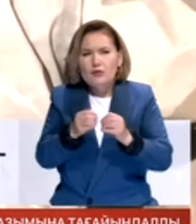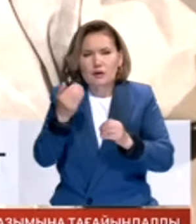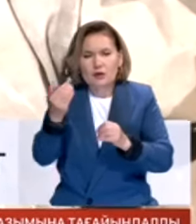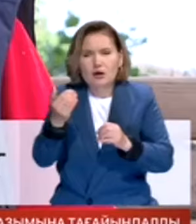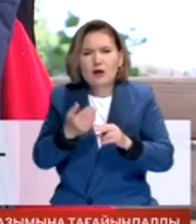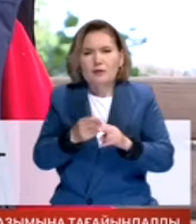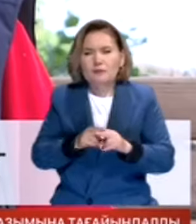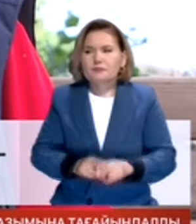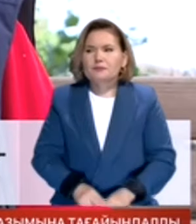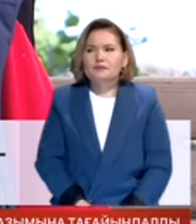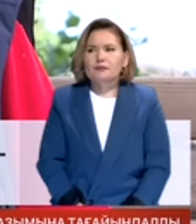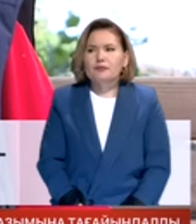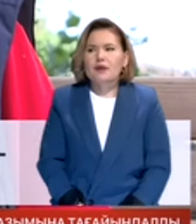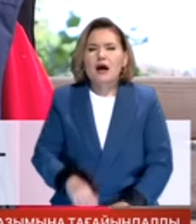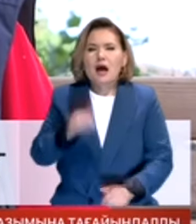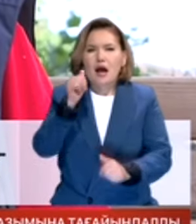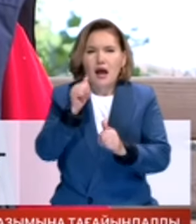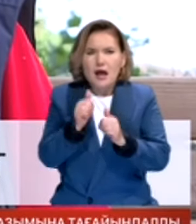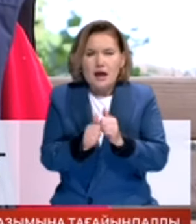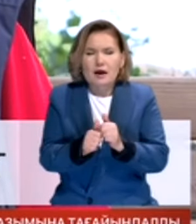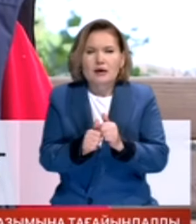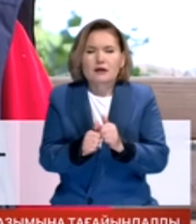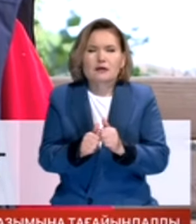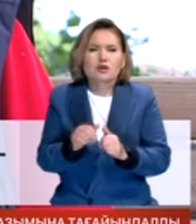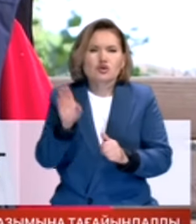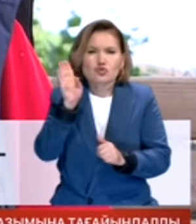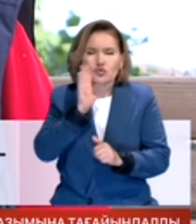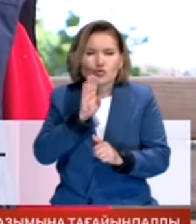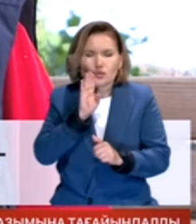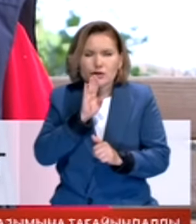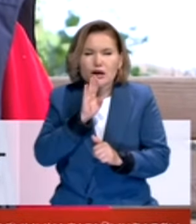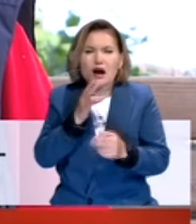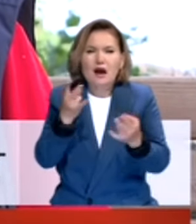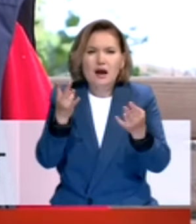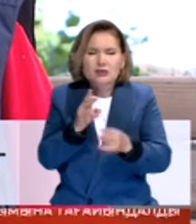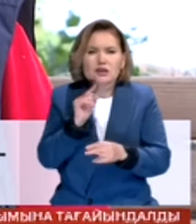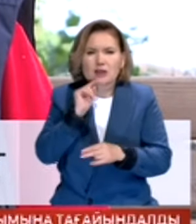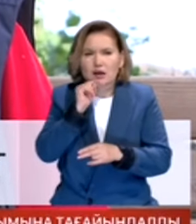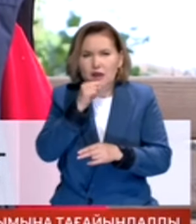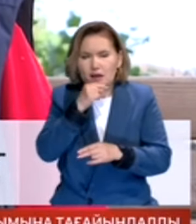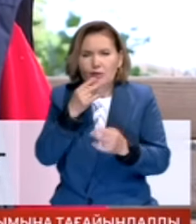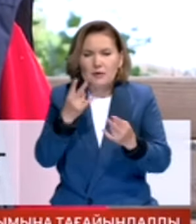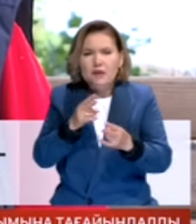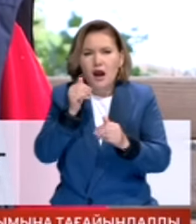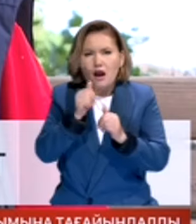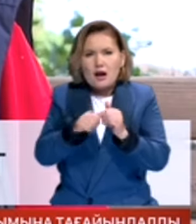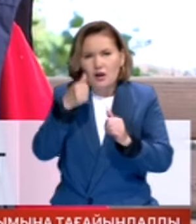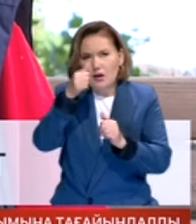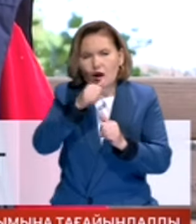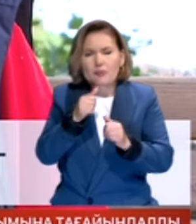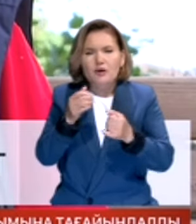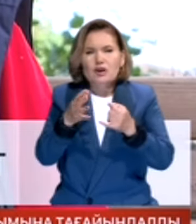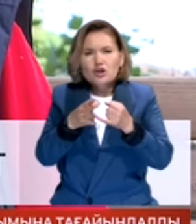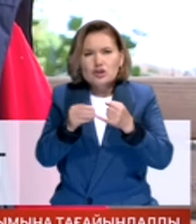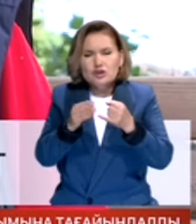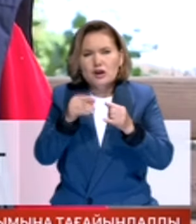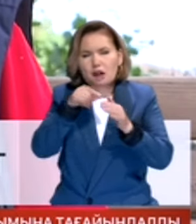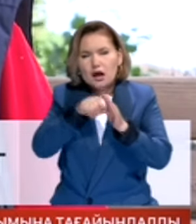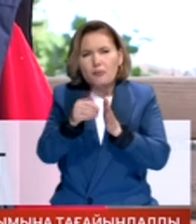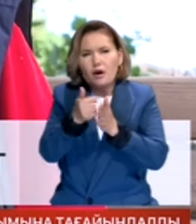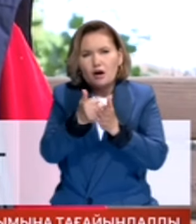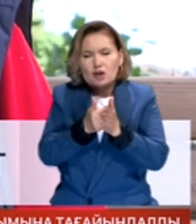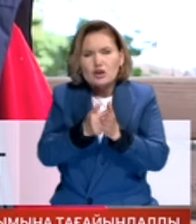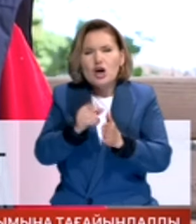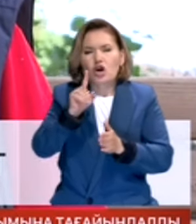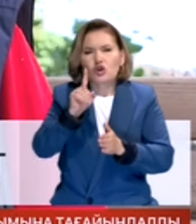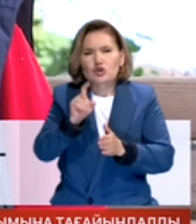инженер-гидротехник маман. Әр нәрсе өзі қажеттіліктен туады. Бізде мысалға жылдық жерасты су қорымыз 100